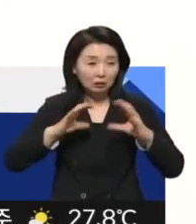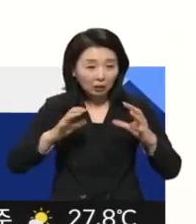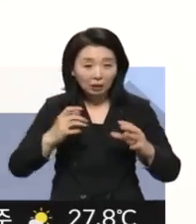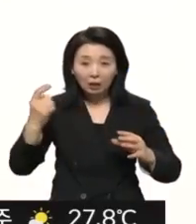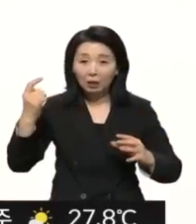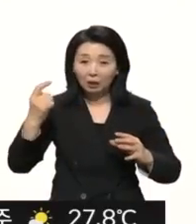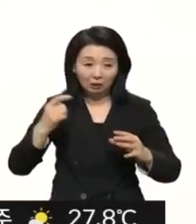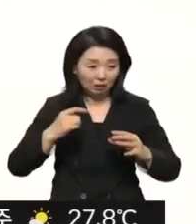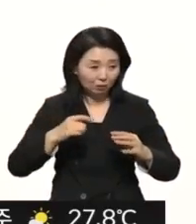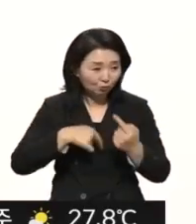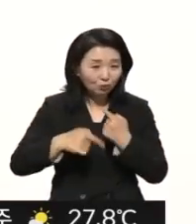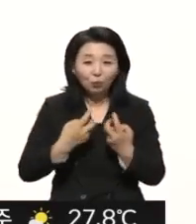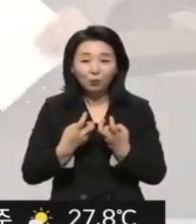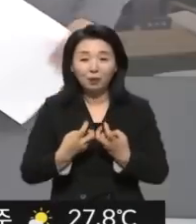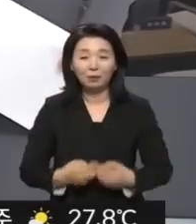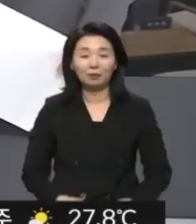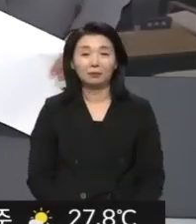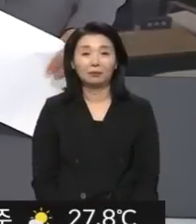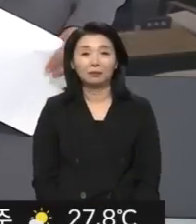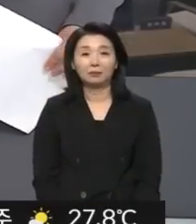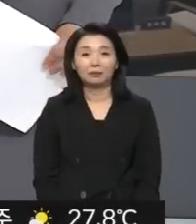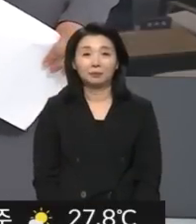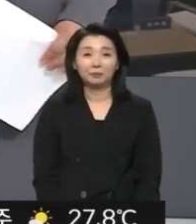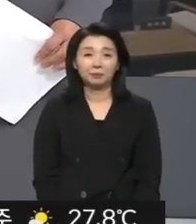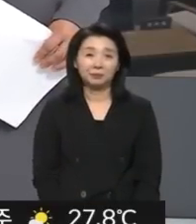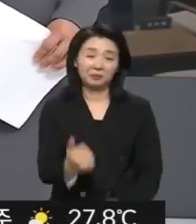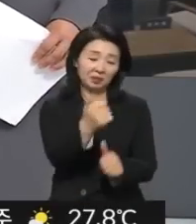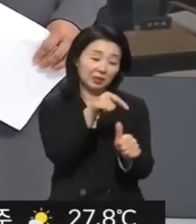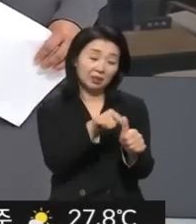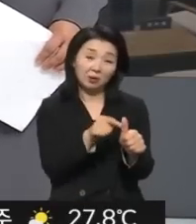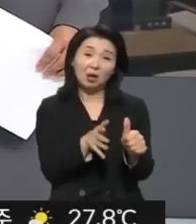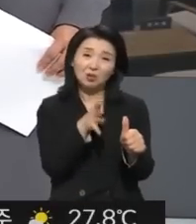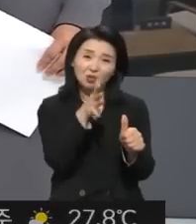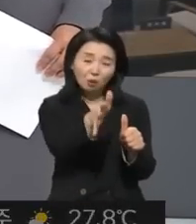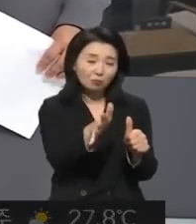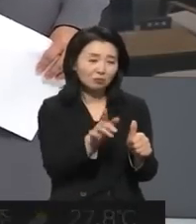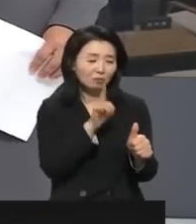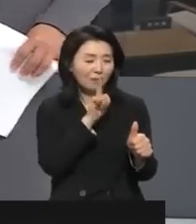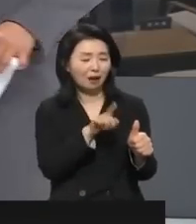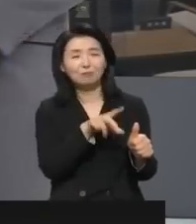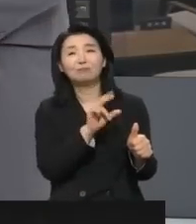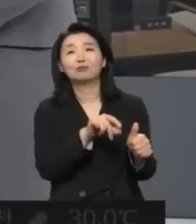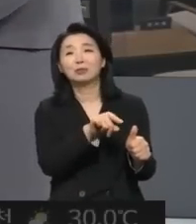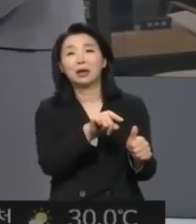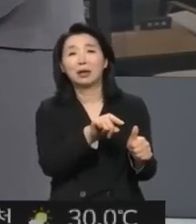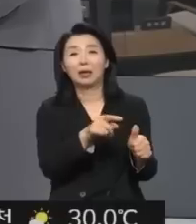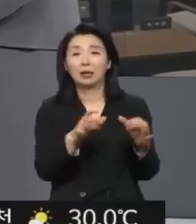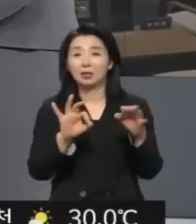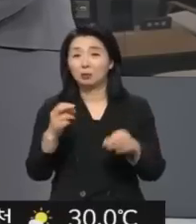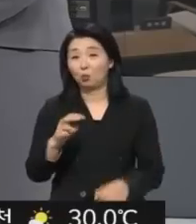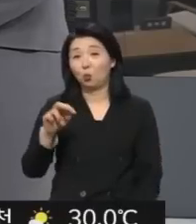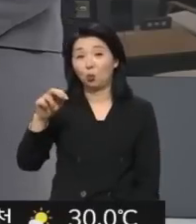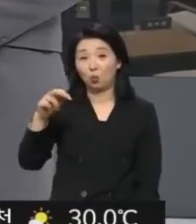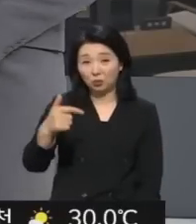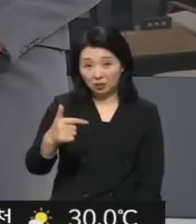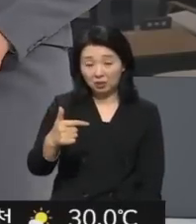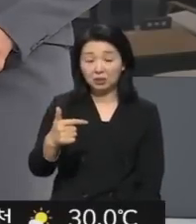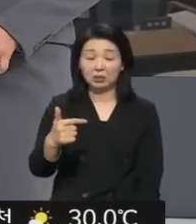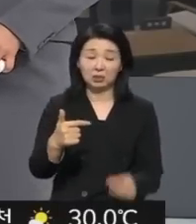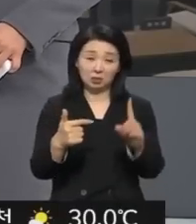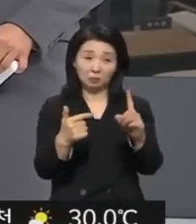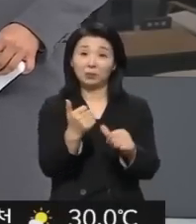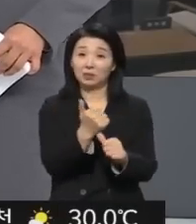겁니까? 자, 일부 차관은 전문성 논란도 이렇습니다. 김호진 국토교통부